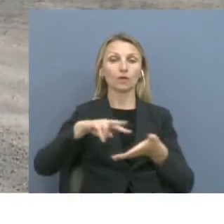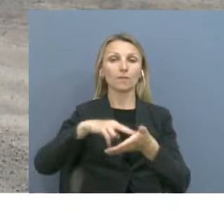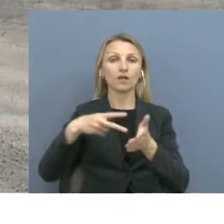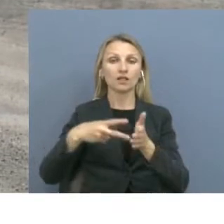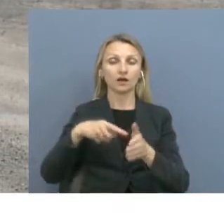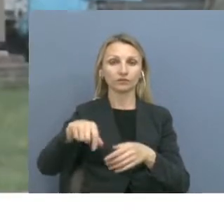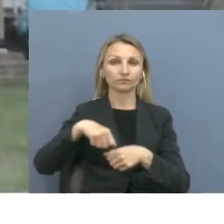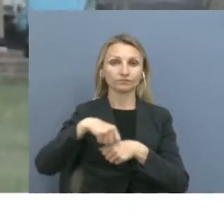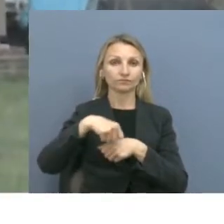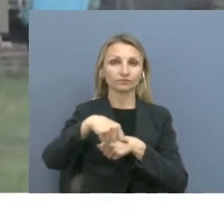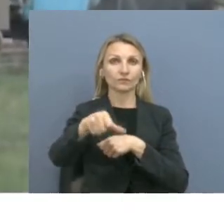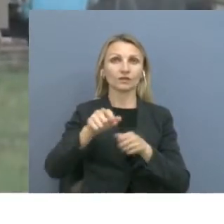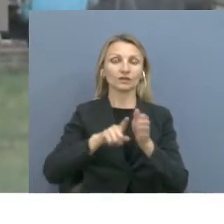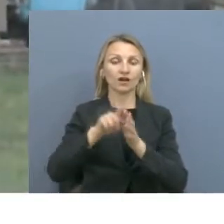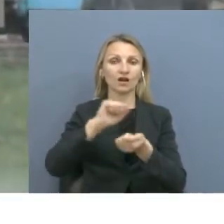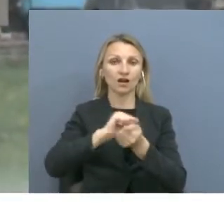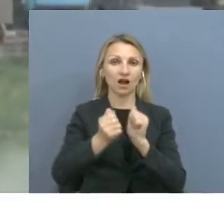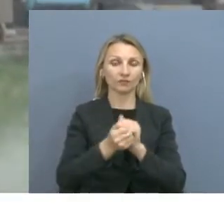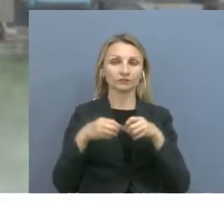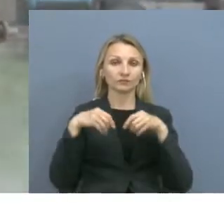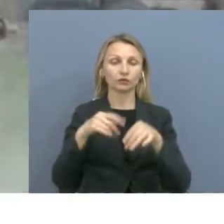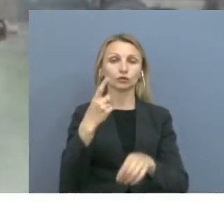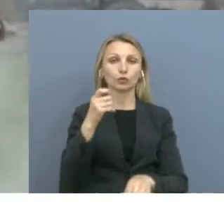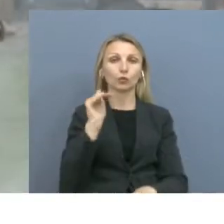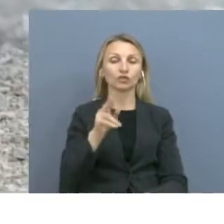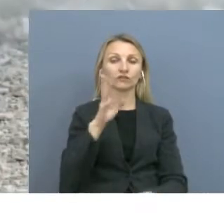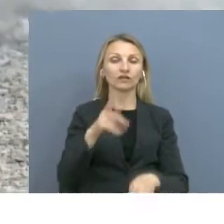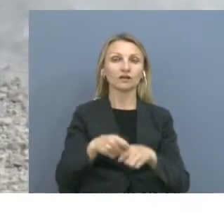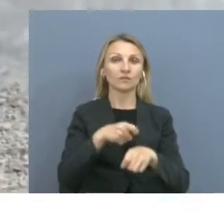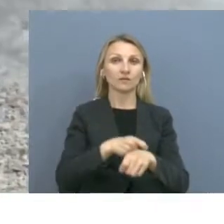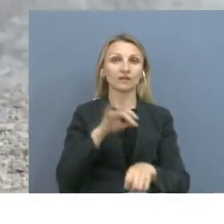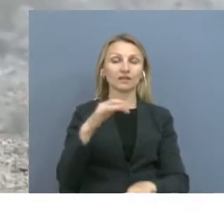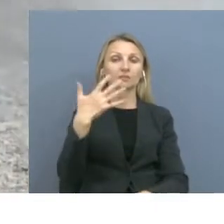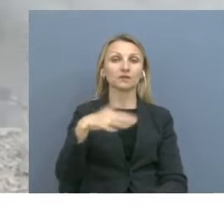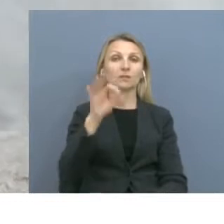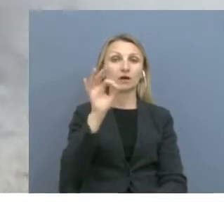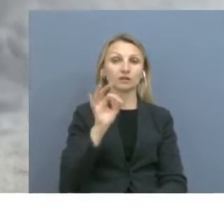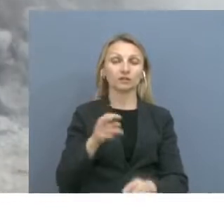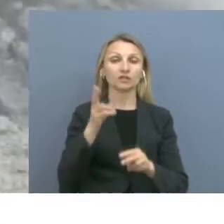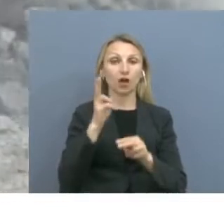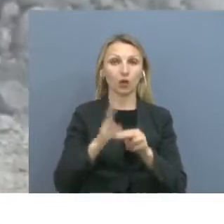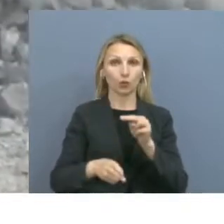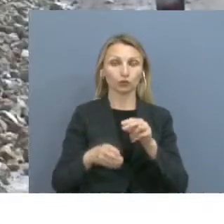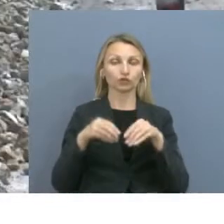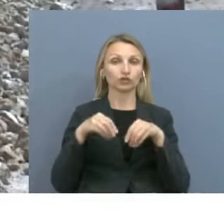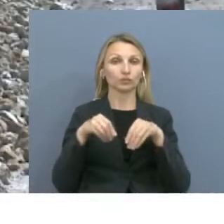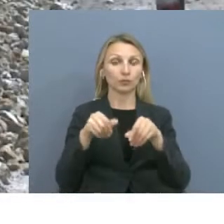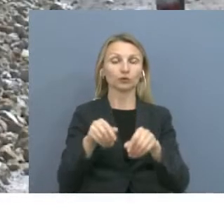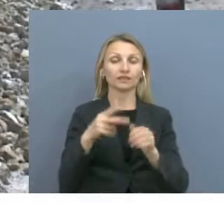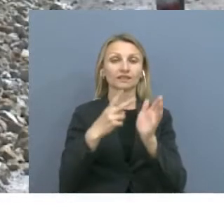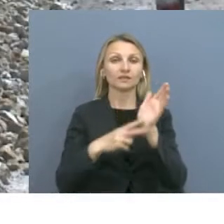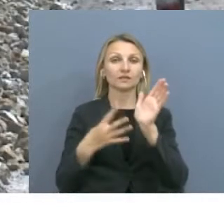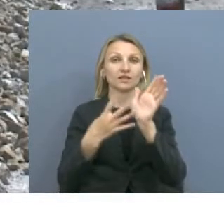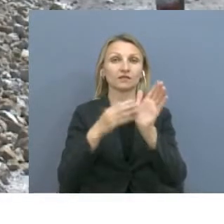бульдозером, уплотнение грунтом катками на площади 100 тысяч квадратных метров. Также на 50% завершено покрытие щебеночным материалом